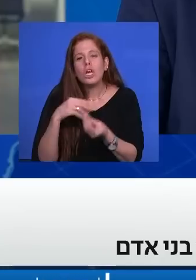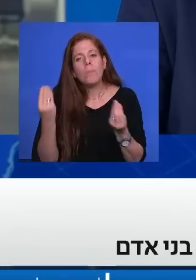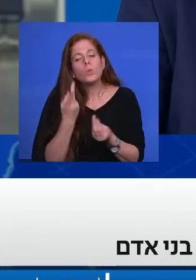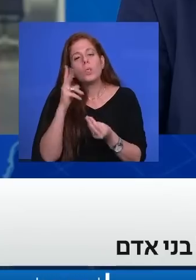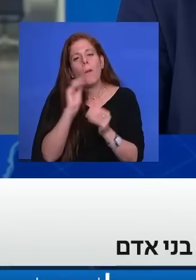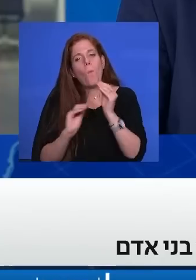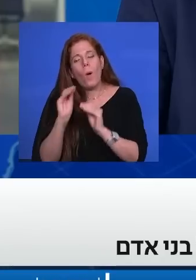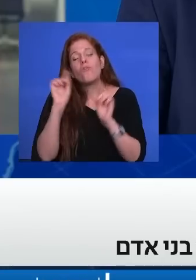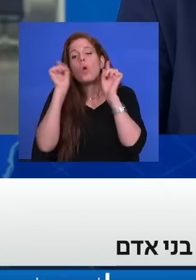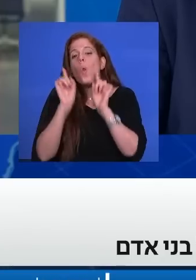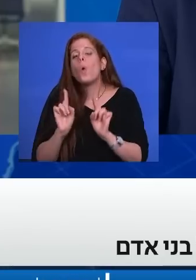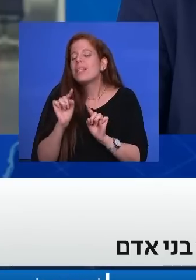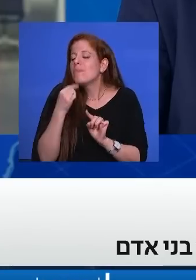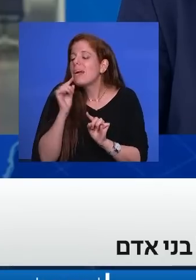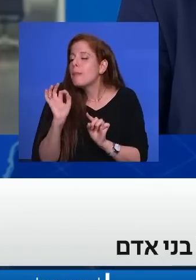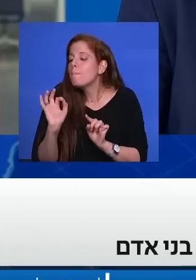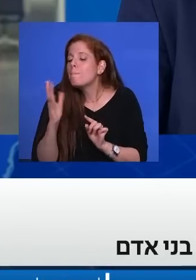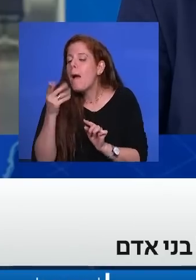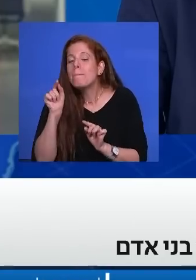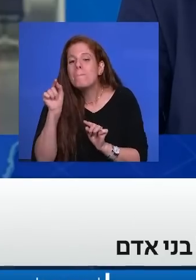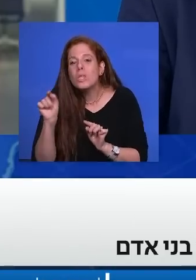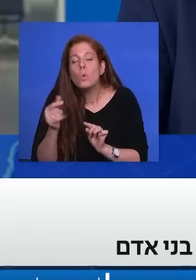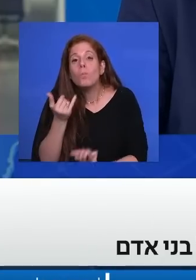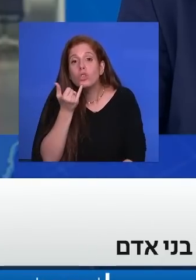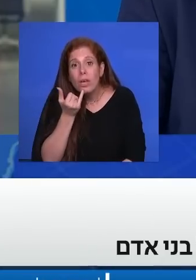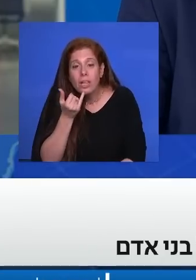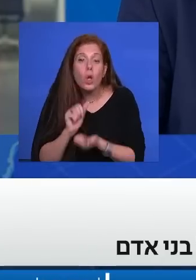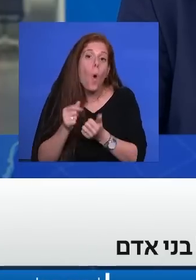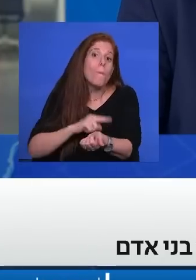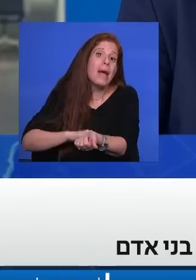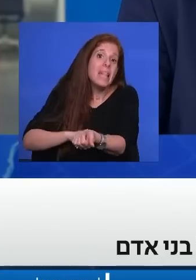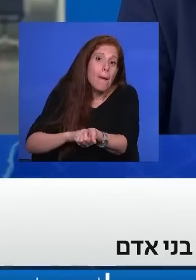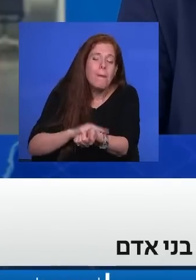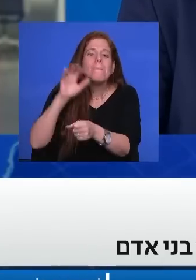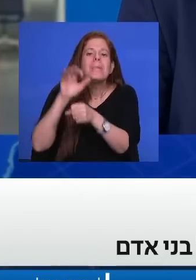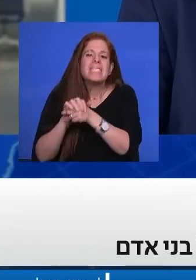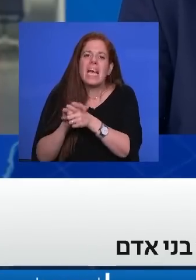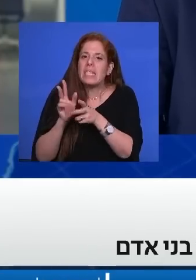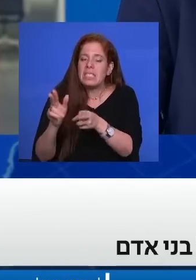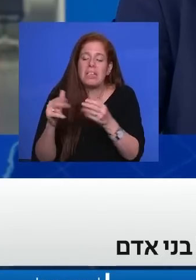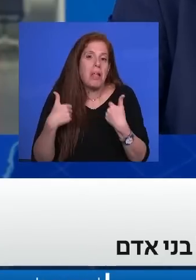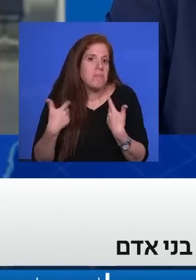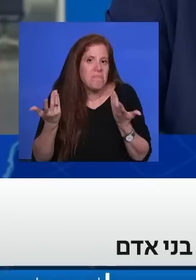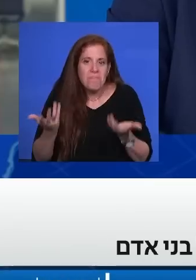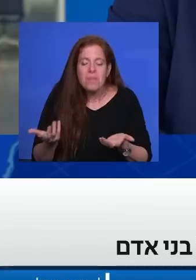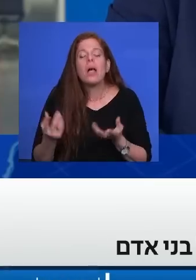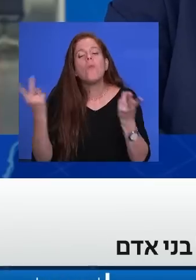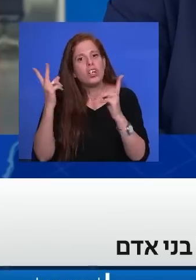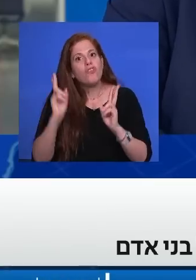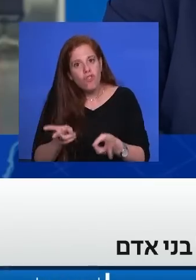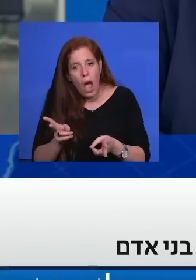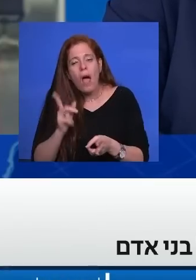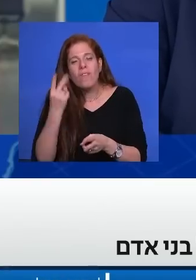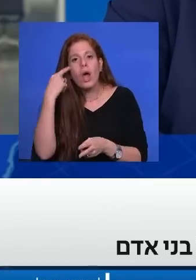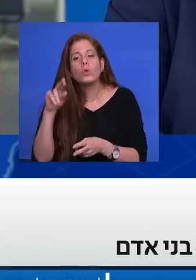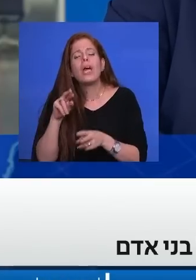שאנחנו לא יודעים לשים עליו את האצבע, מה בדיוק בשתן או בדם מזהה את הסרטן. כמובן שאפשר לעשות את זה, אבל הרעיון הוא שהנמלים